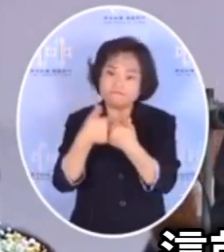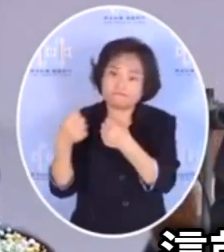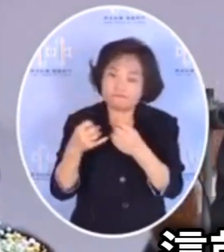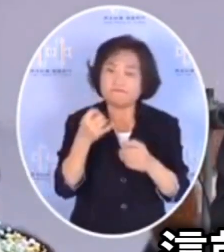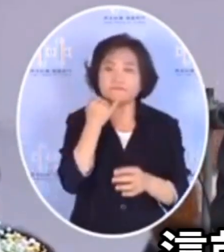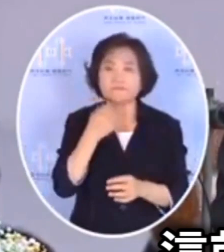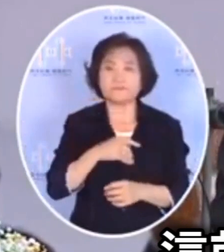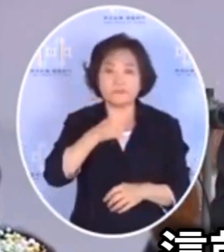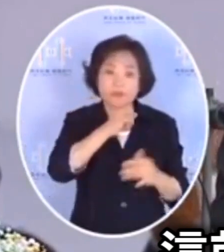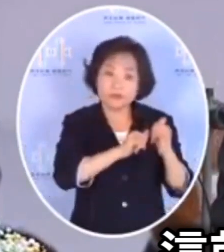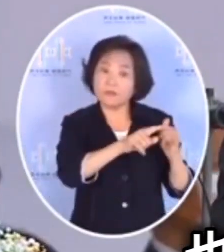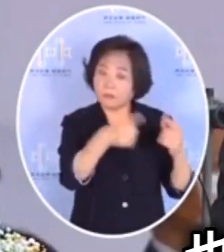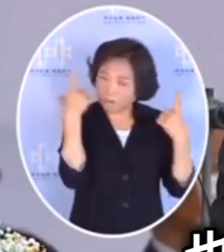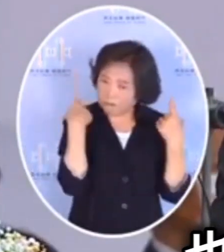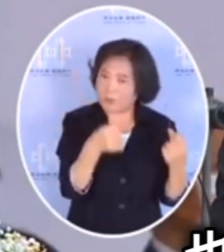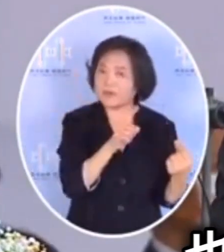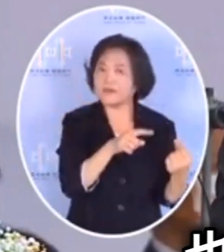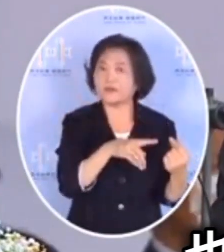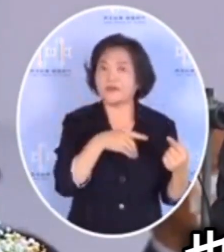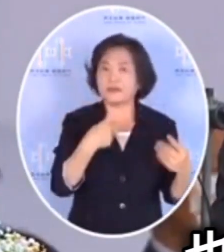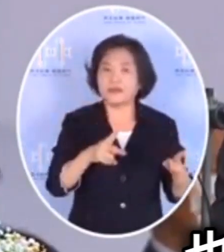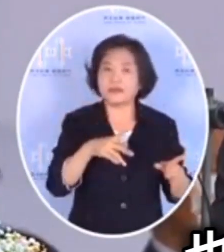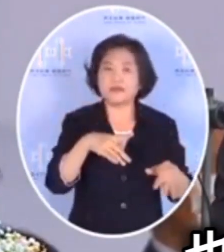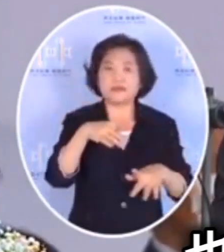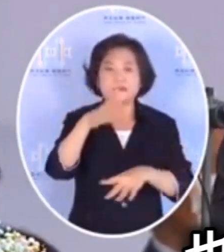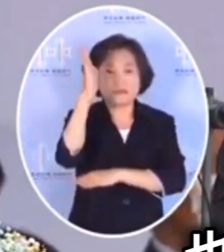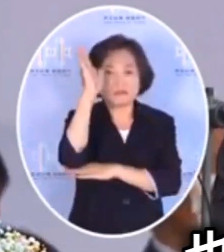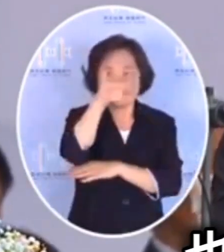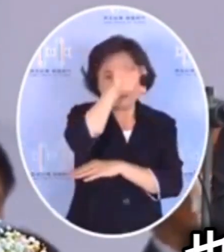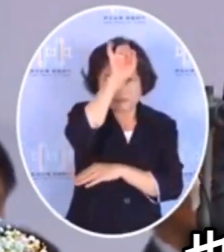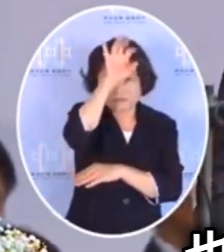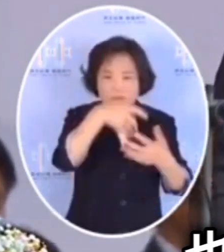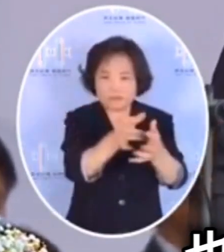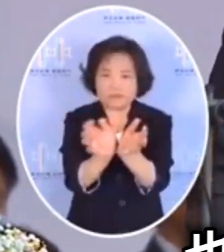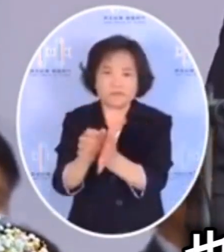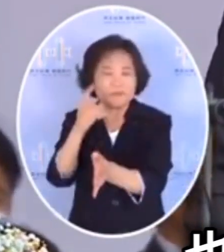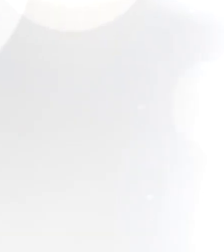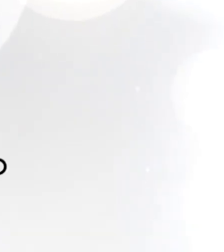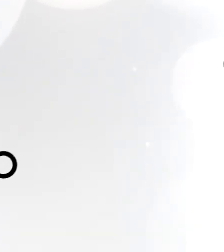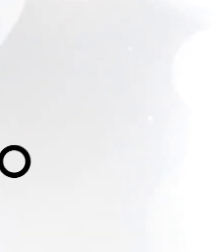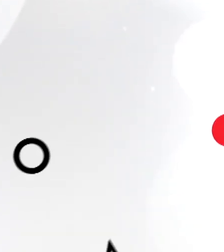就是台湾人民的主张，也是朝野政党的共识。